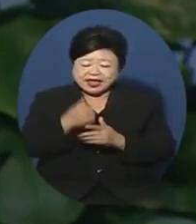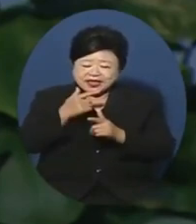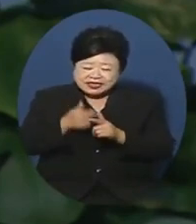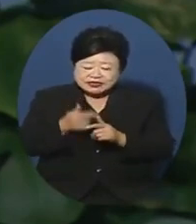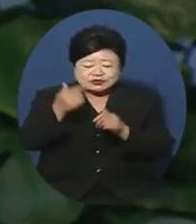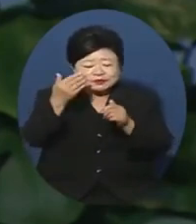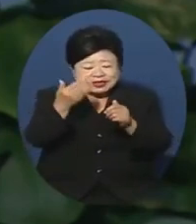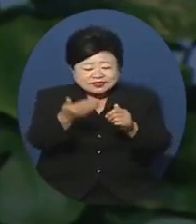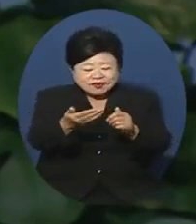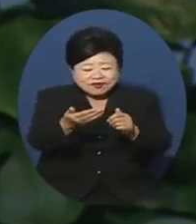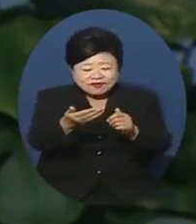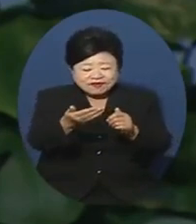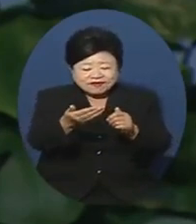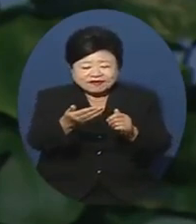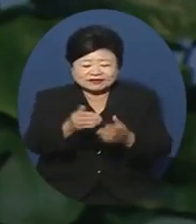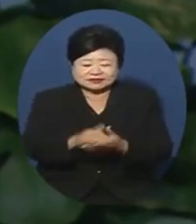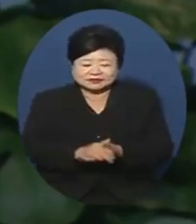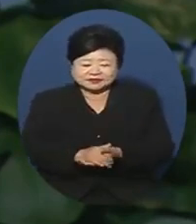예수님께서